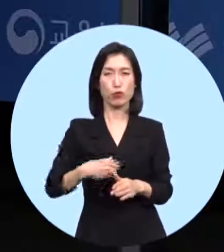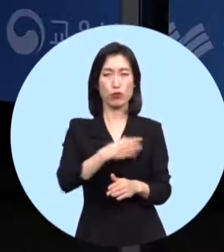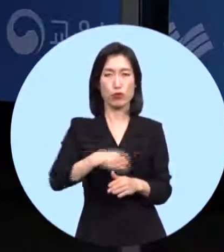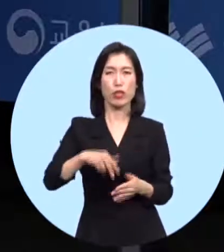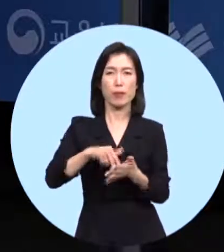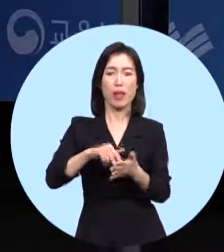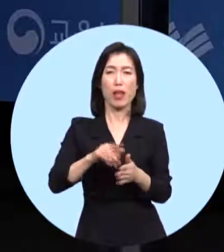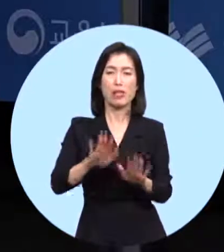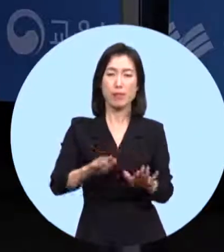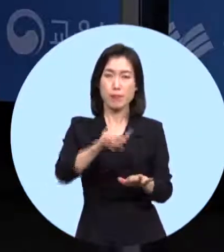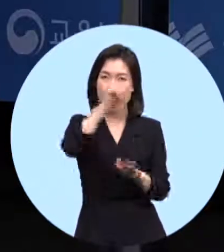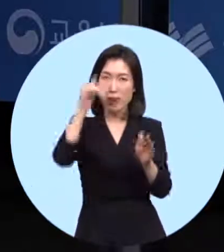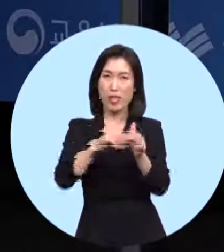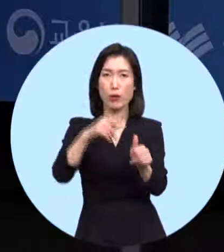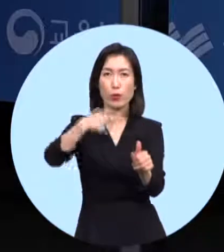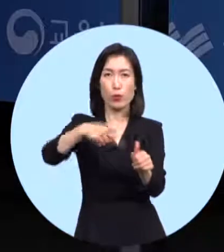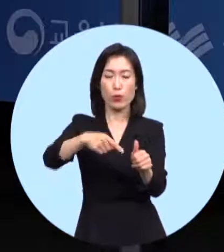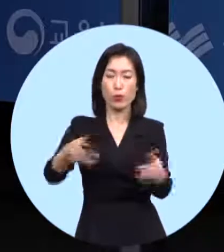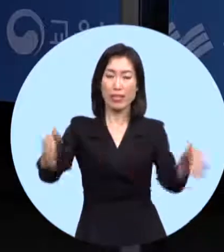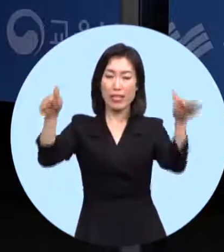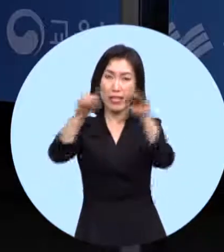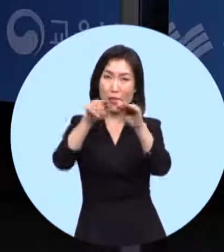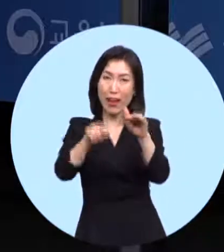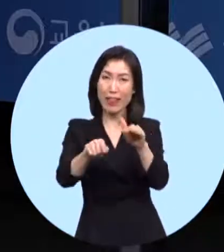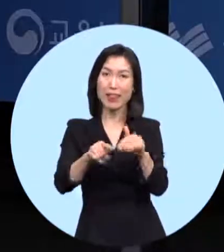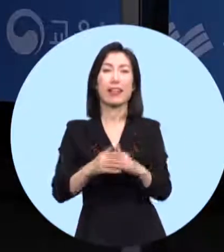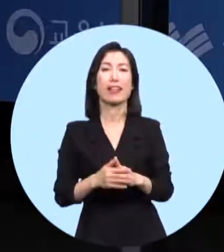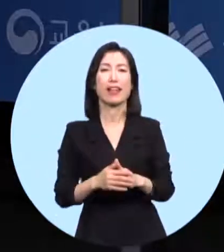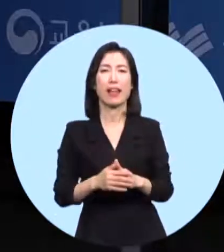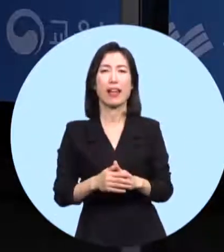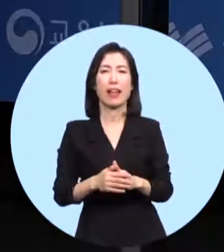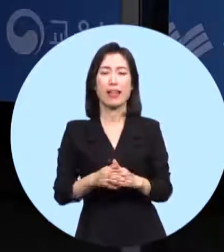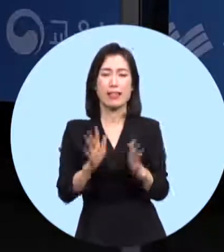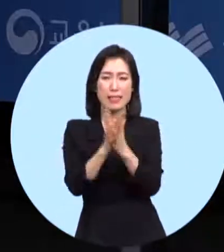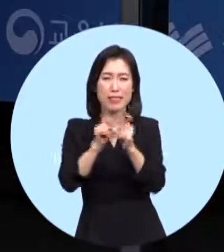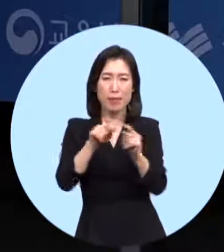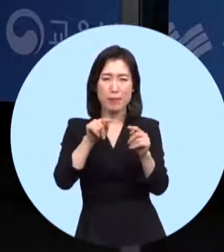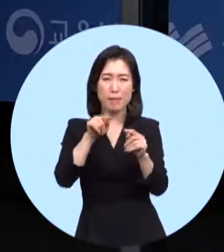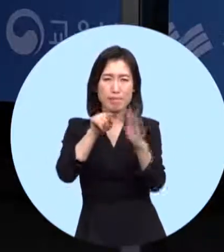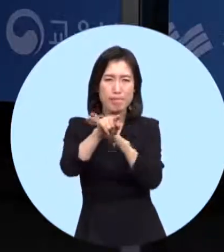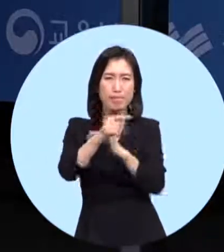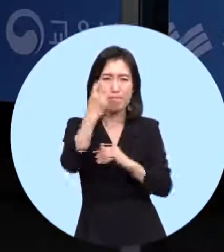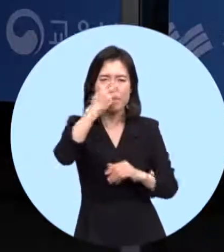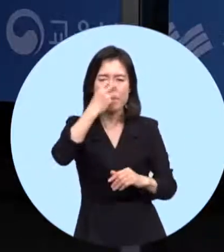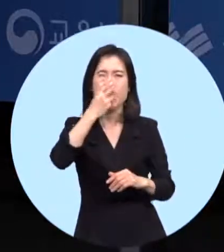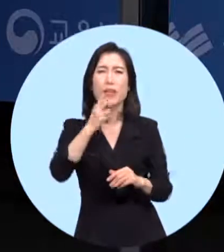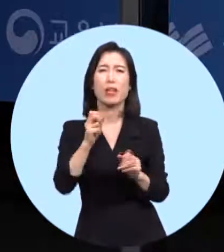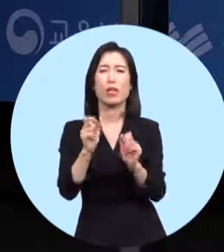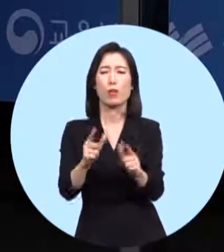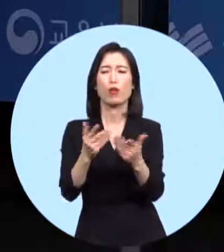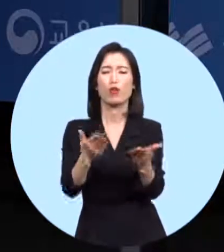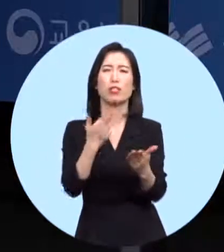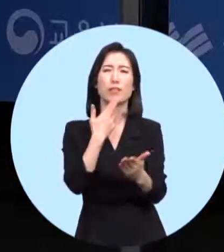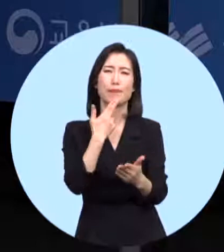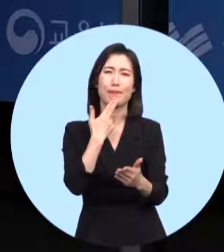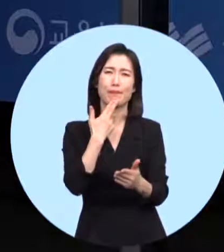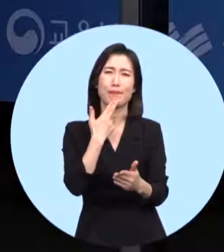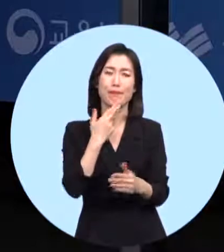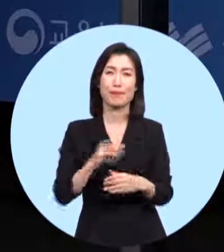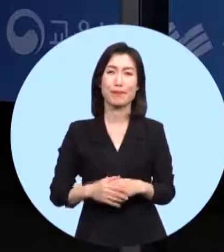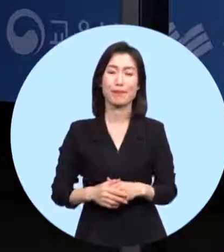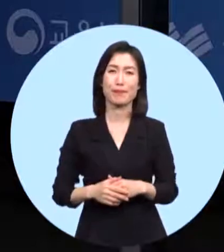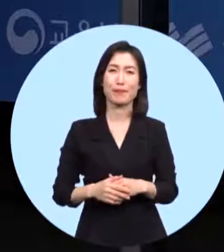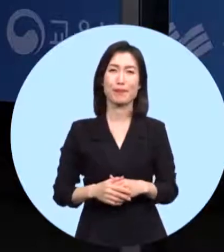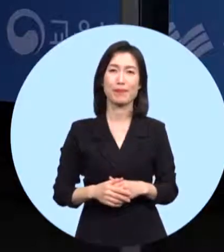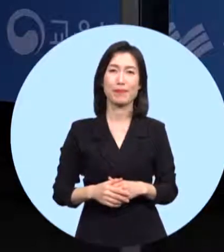현재는 평생교육 기관에 대해서 직접 살펴보는 기회를 주지는 않고 있습니다.